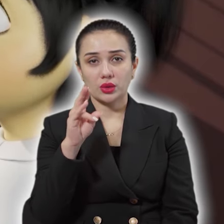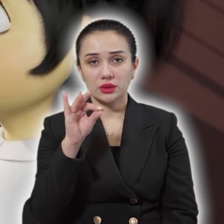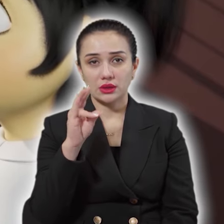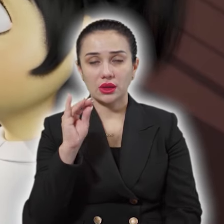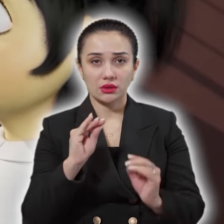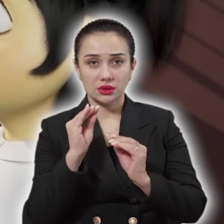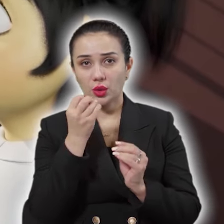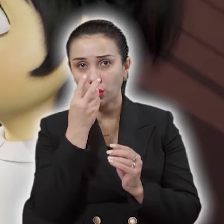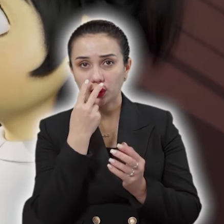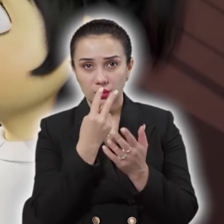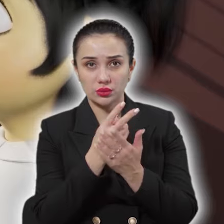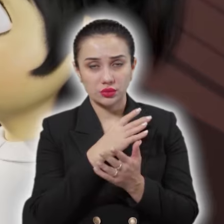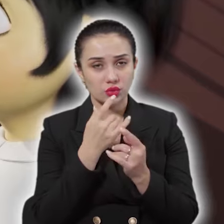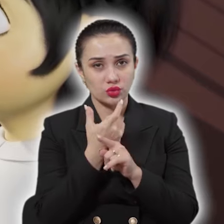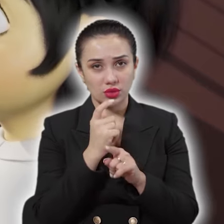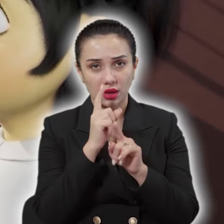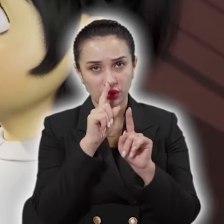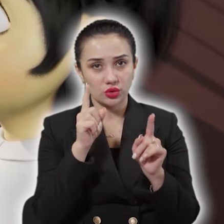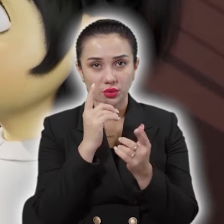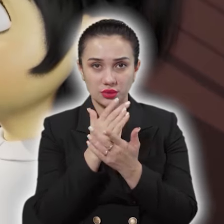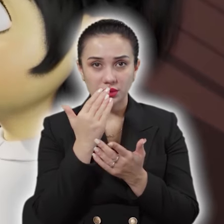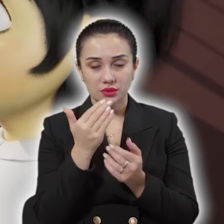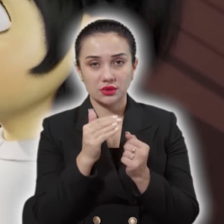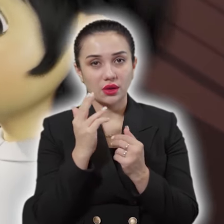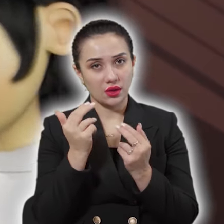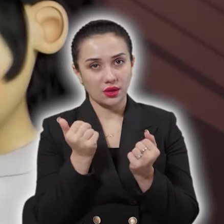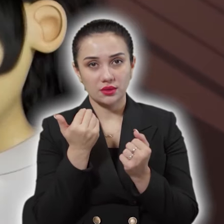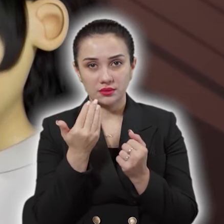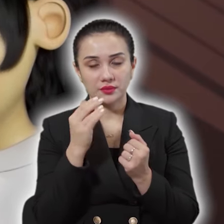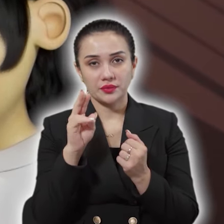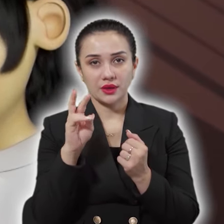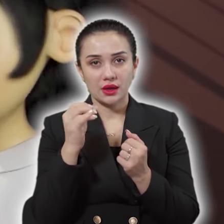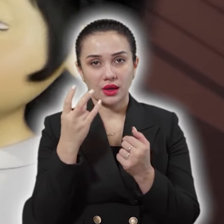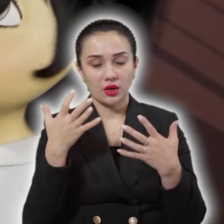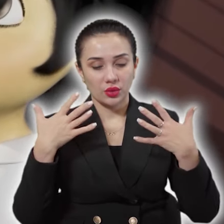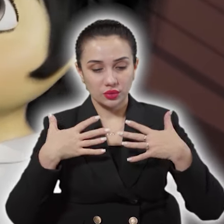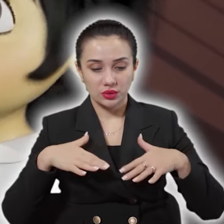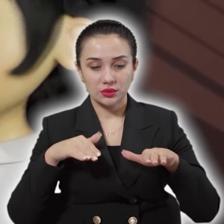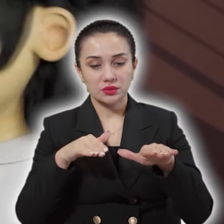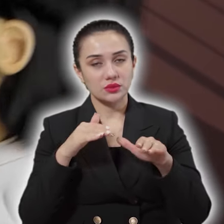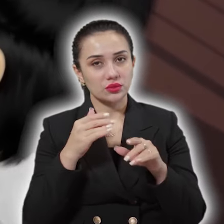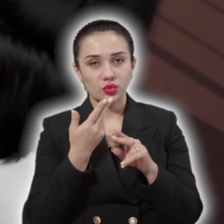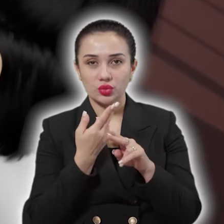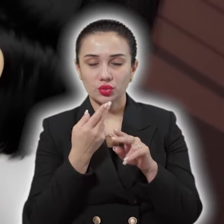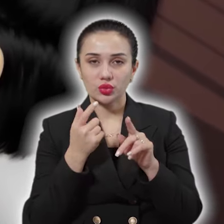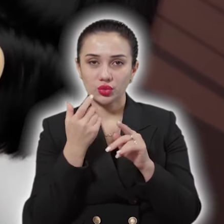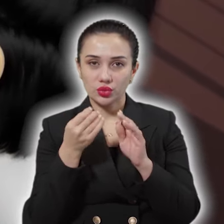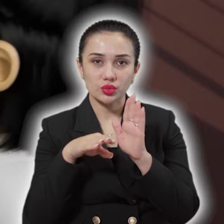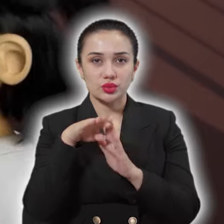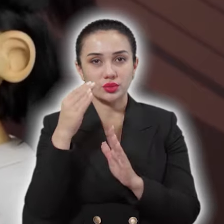Odina yasagan gulni ko'rdingmi? Juda ajoyib chiqibdi. Ha. Laylo tikib kelgan ko'ylakcha undan ham zo'r